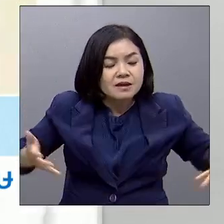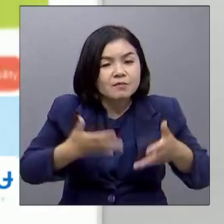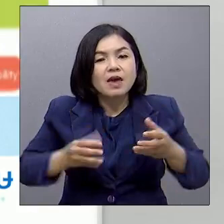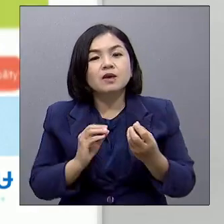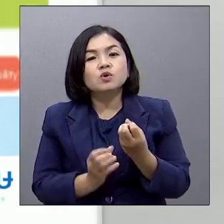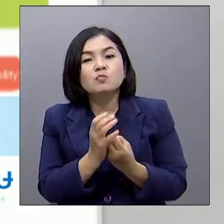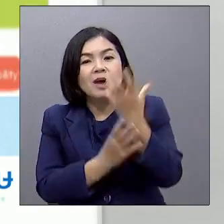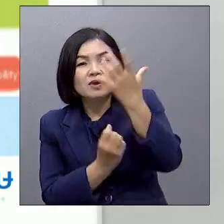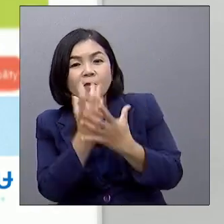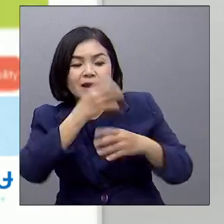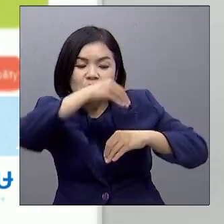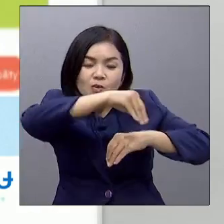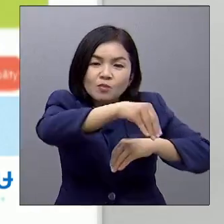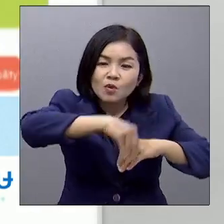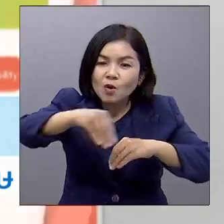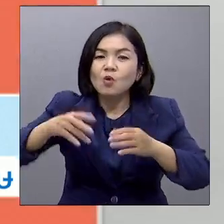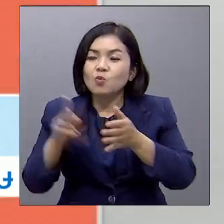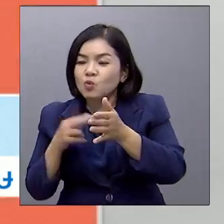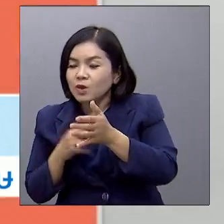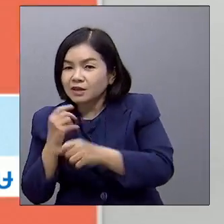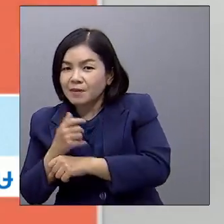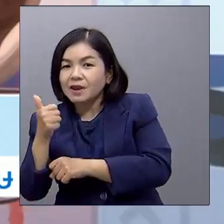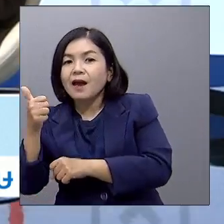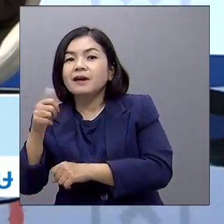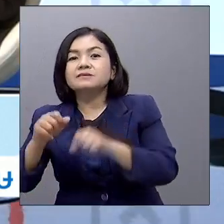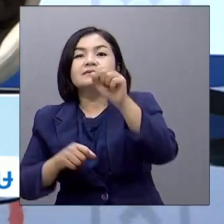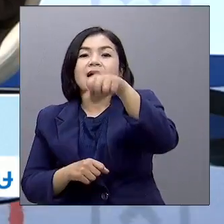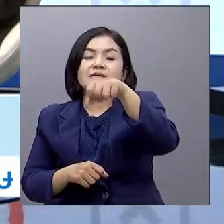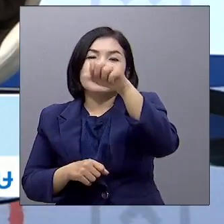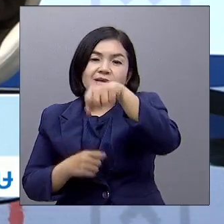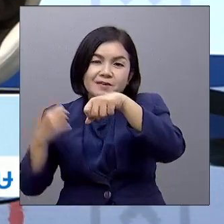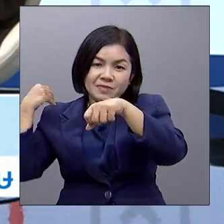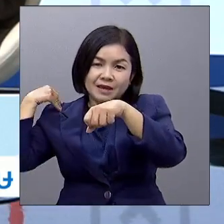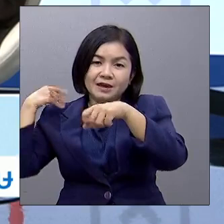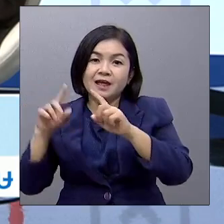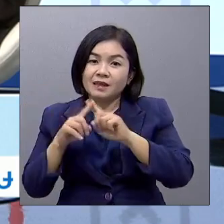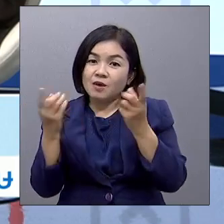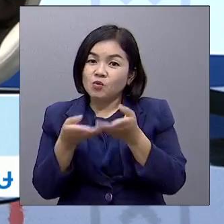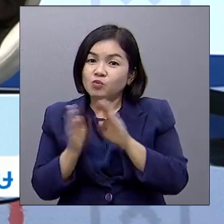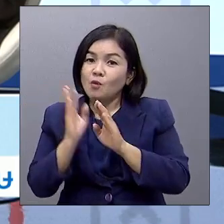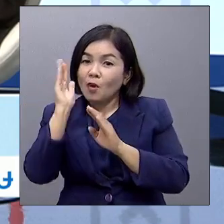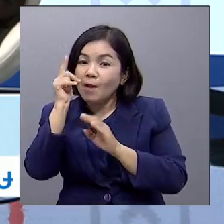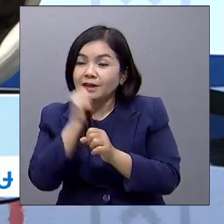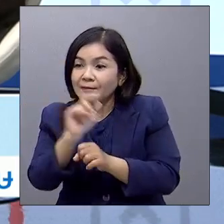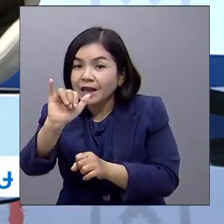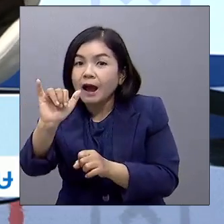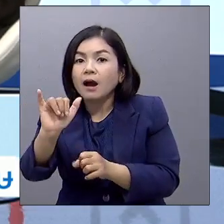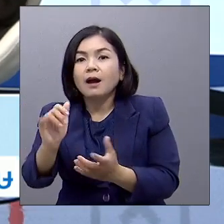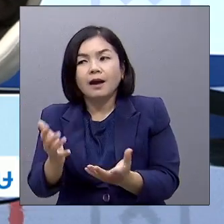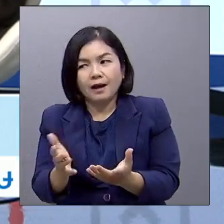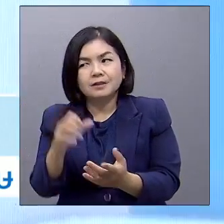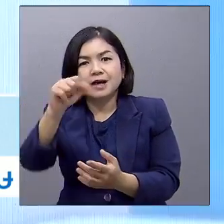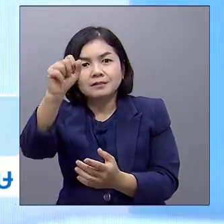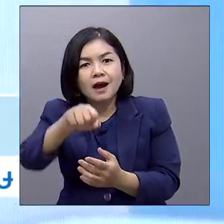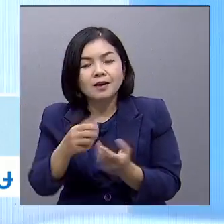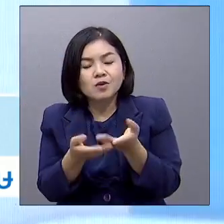ต่นไม้ บิ่งแ้นในบ้านทำได้เลยใช่ค่ะ แตคุพอครแม่ทำแล้วยังค